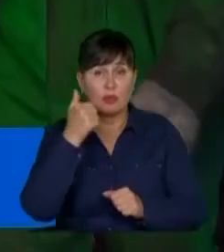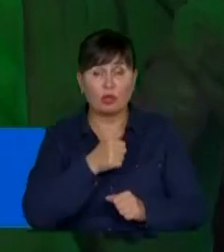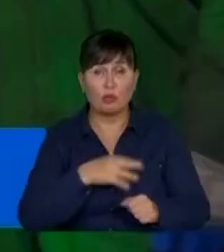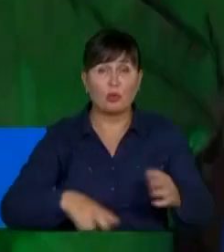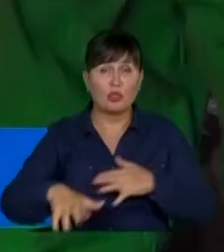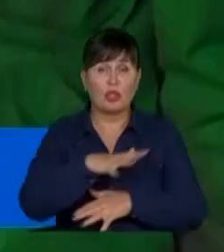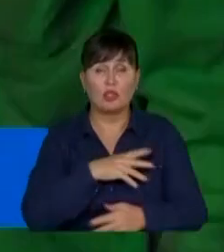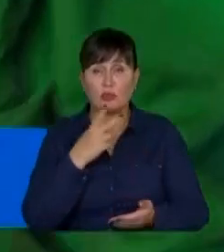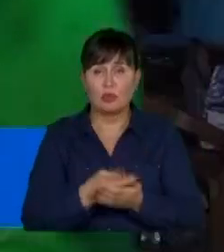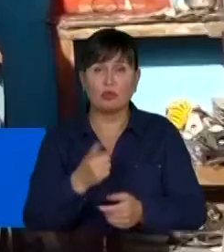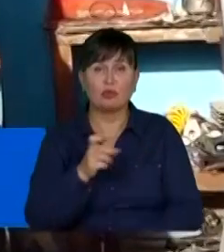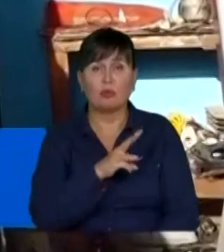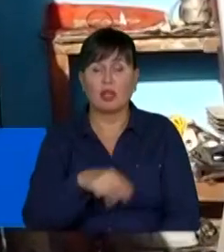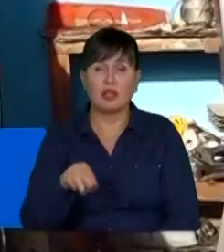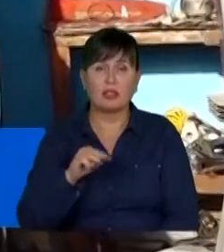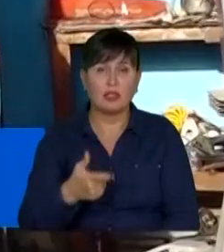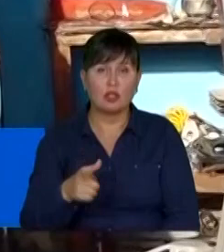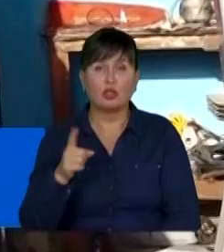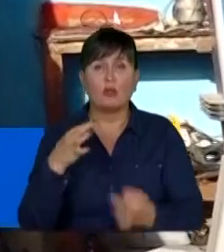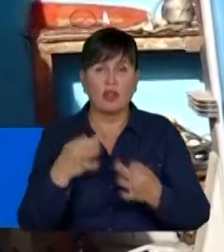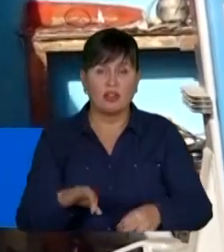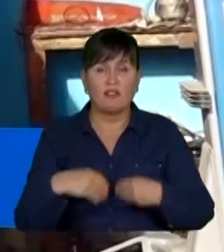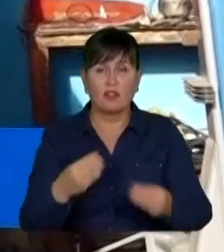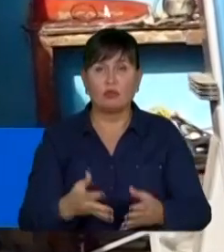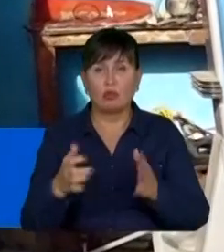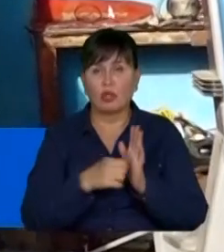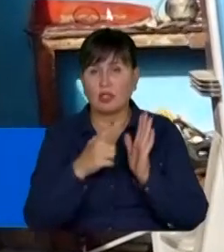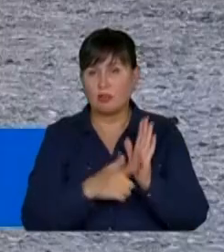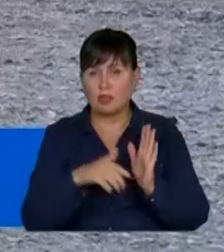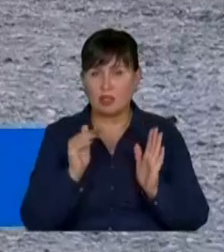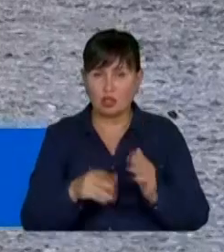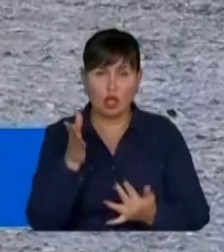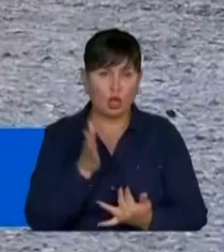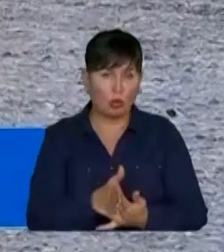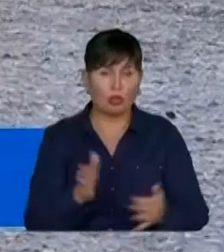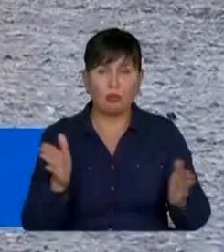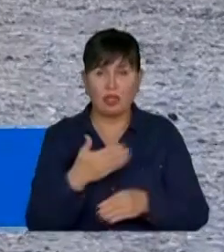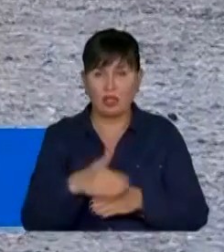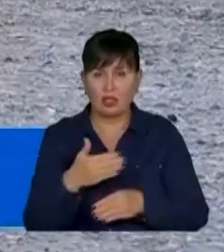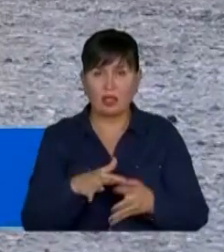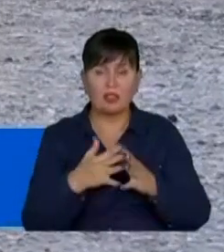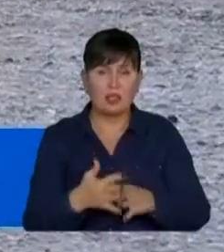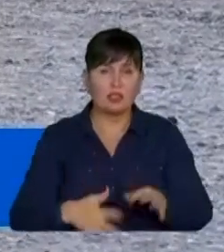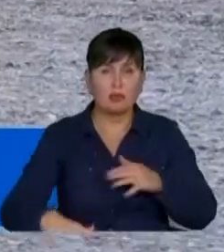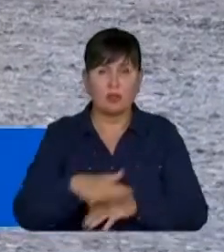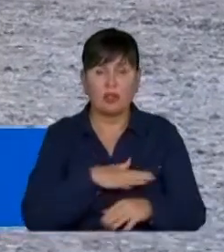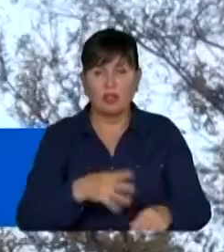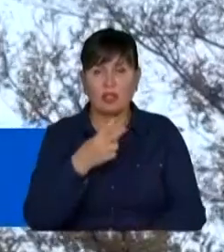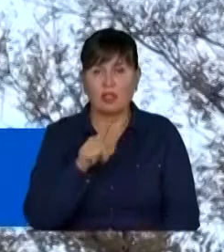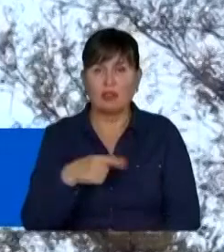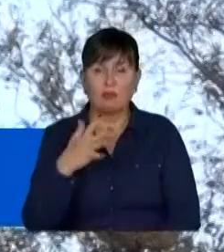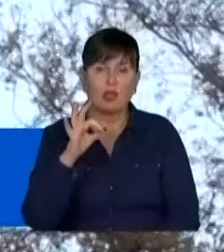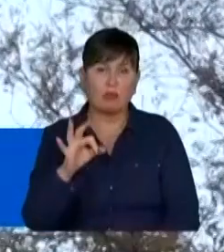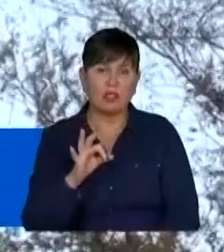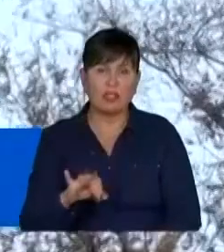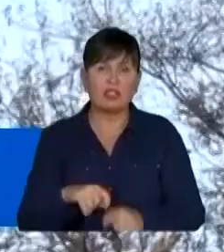стране предусмотрено 100 миллиардов тенге, что позволит выдать более 17 тысяч льготных микрокредитов сельскому населению под 2,5%